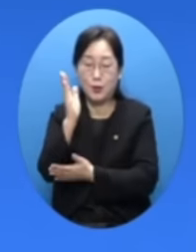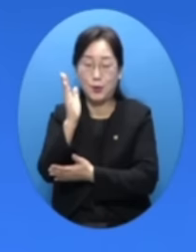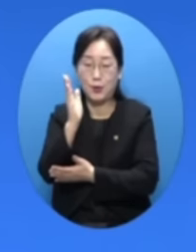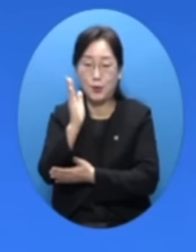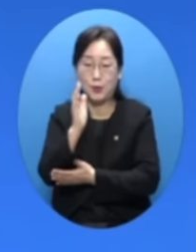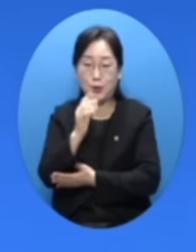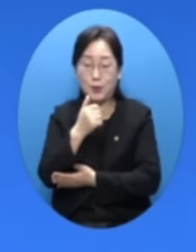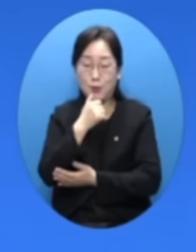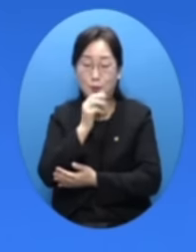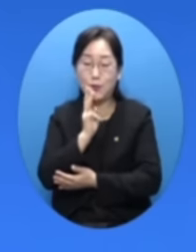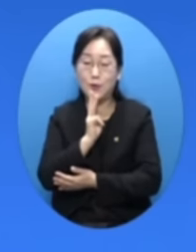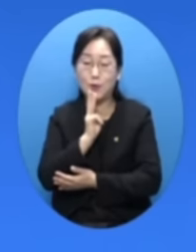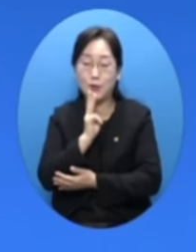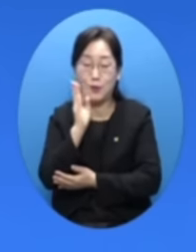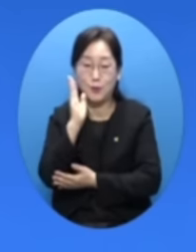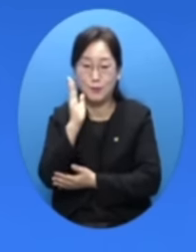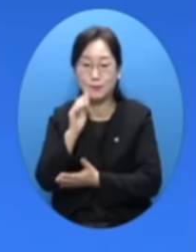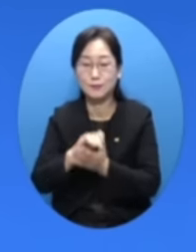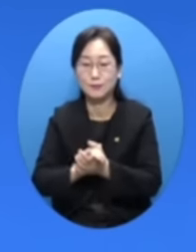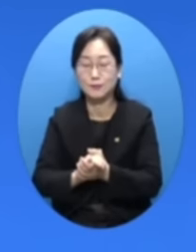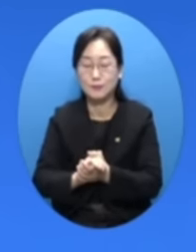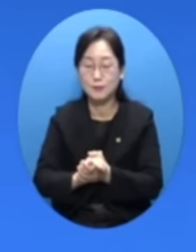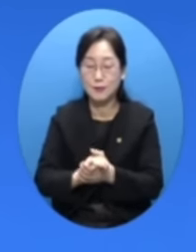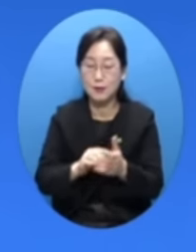마르틴 루터가 그 대학에서 공부를 하면서